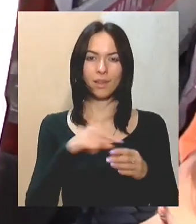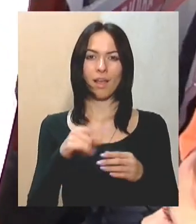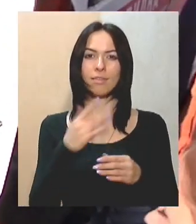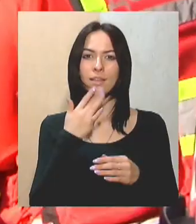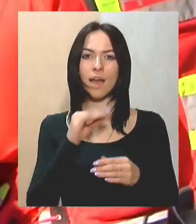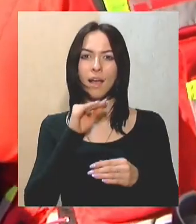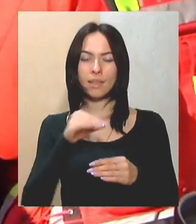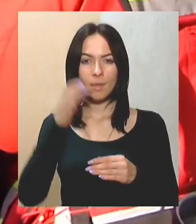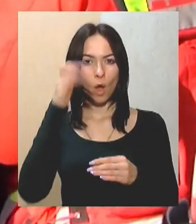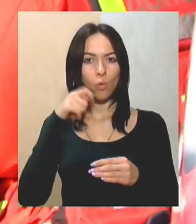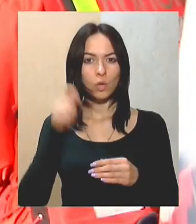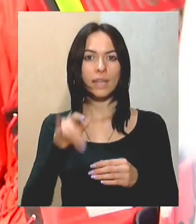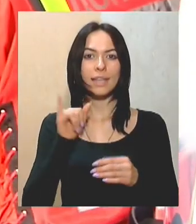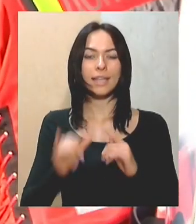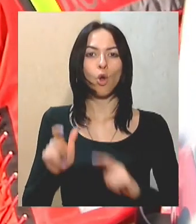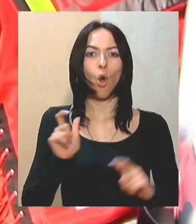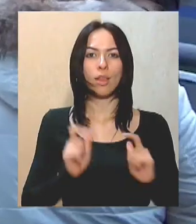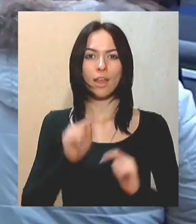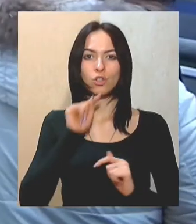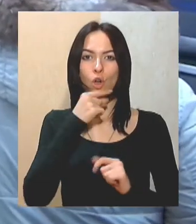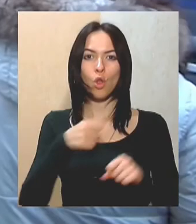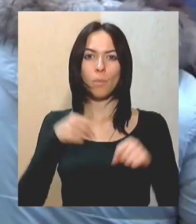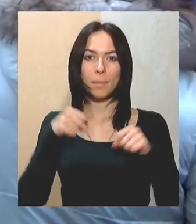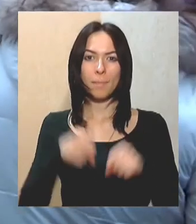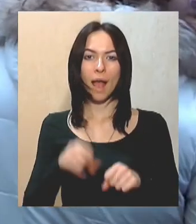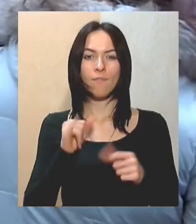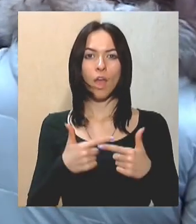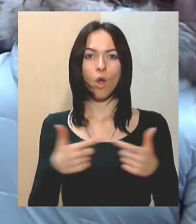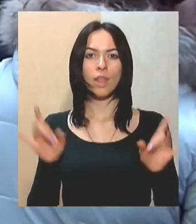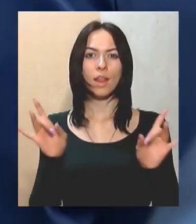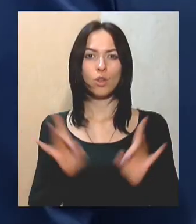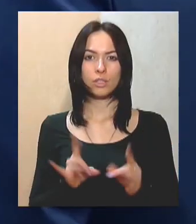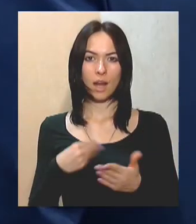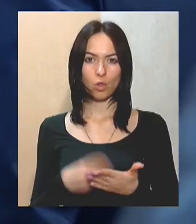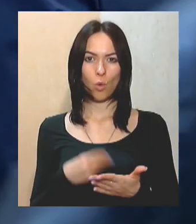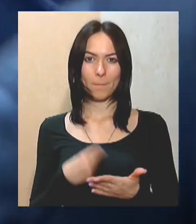та коледж економіки, права і готельно-ресторанного бізнесу.